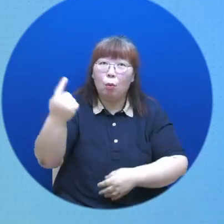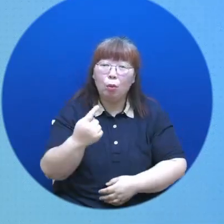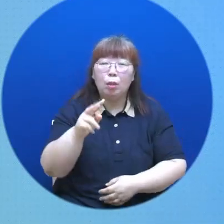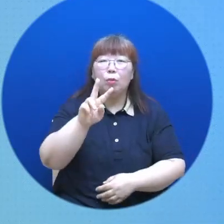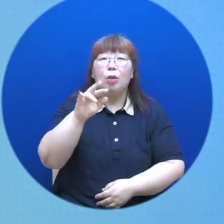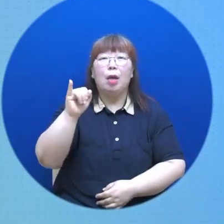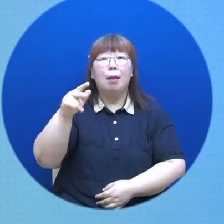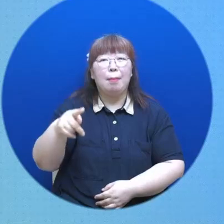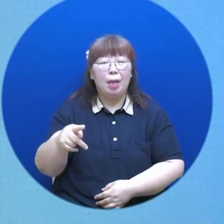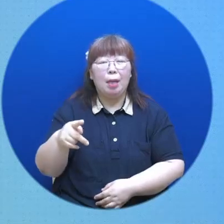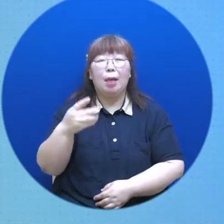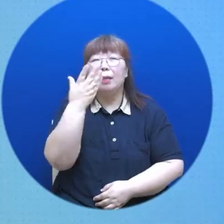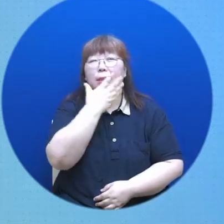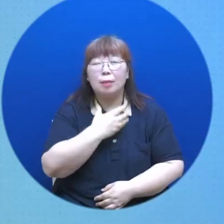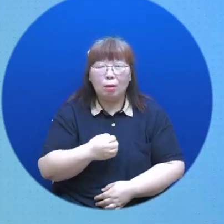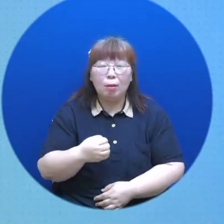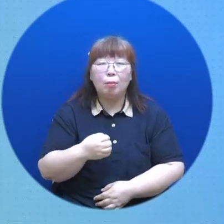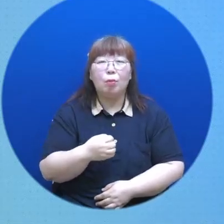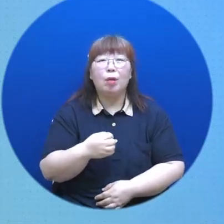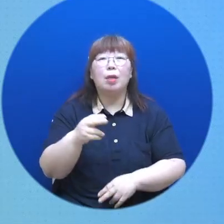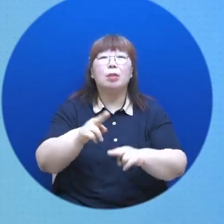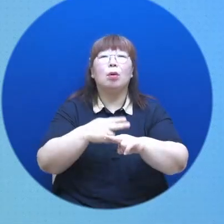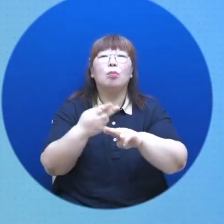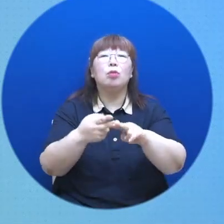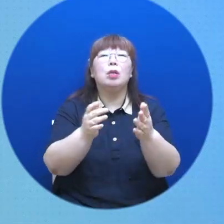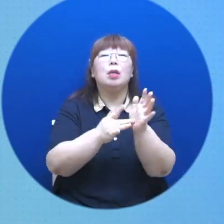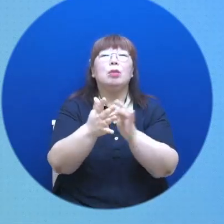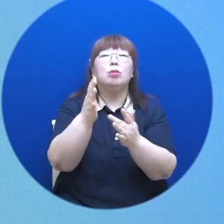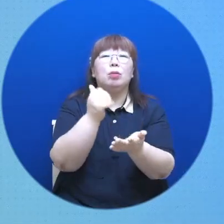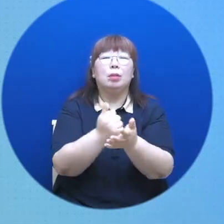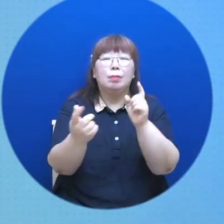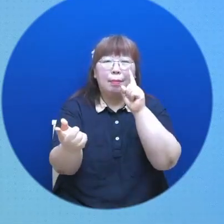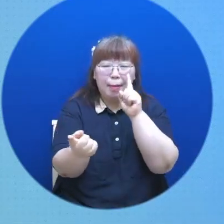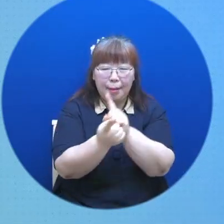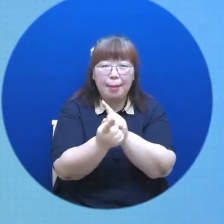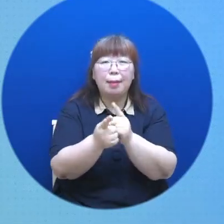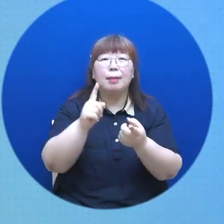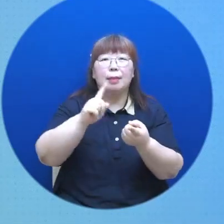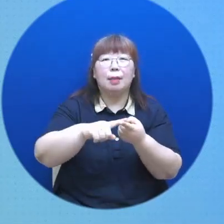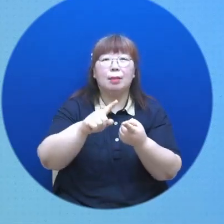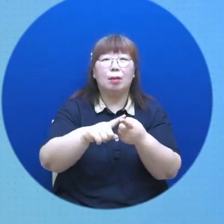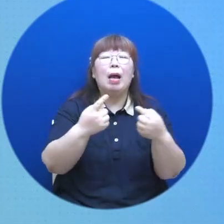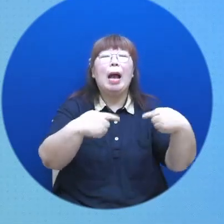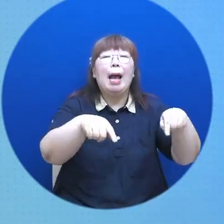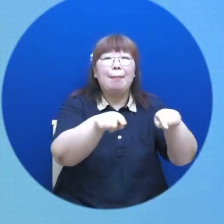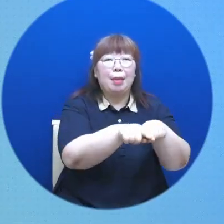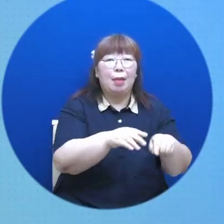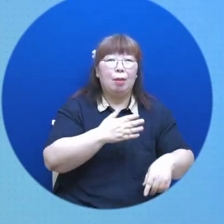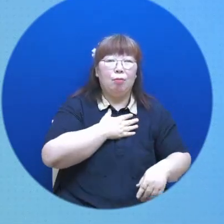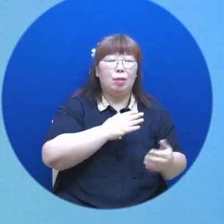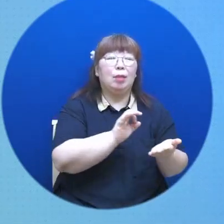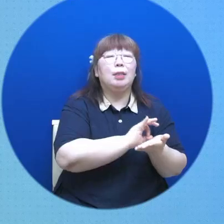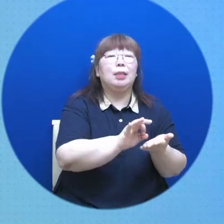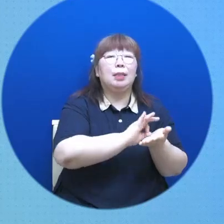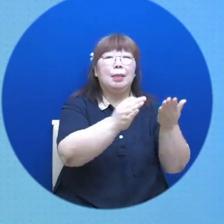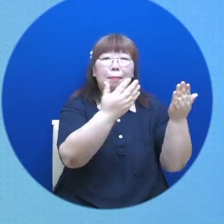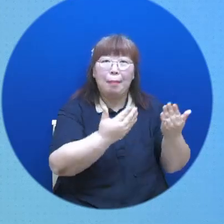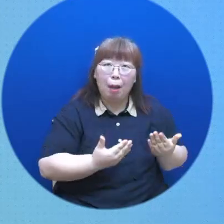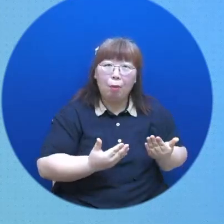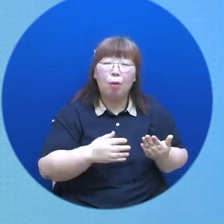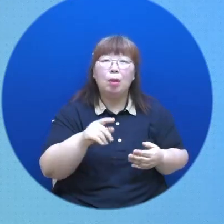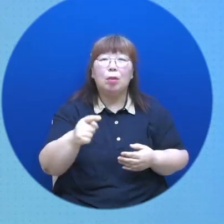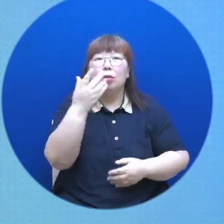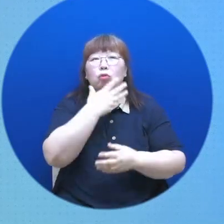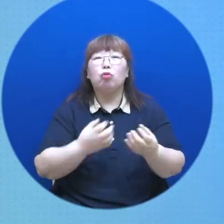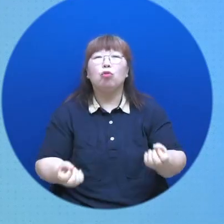참된 행복의 선물 예수 그리스도께로 나아가는데 함께 쓰임받는, 그래서 그 축복을